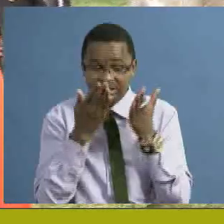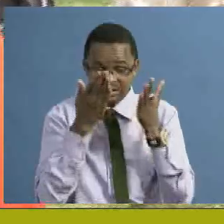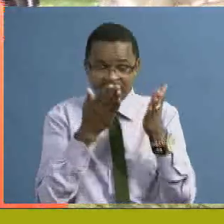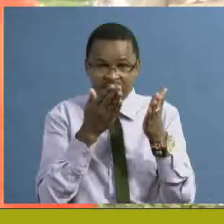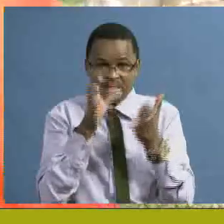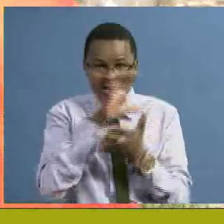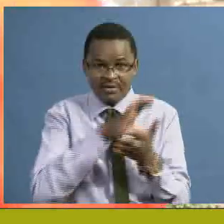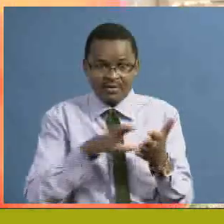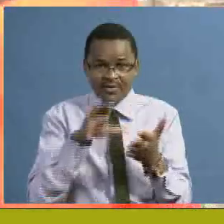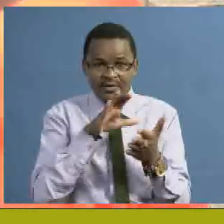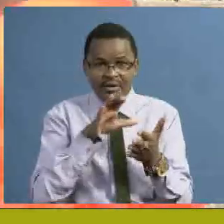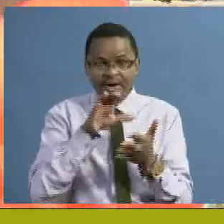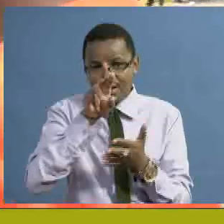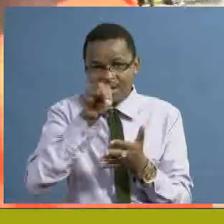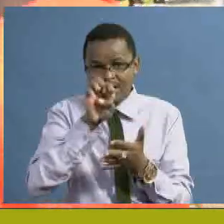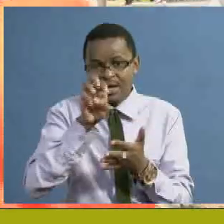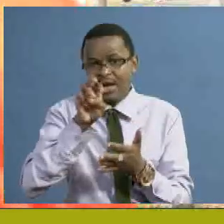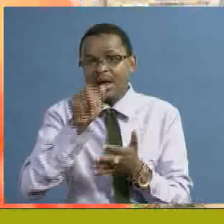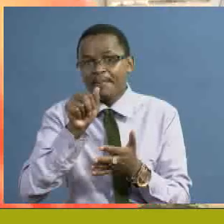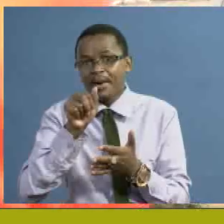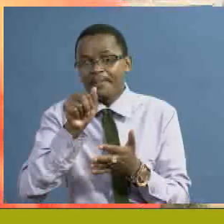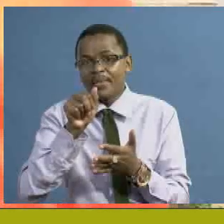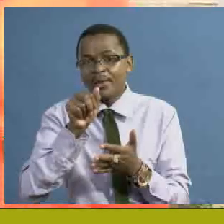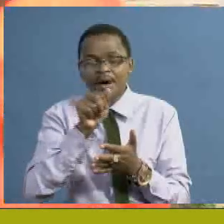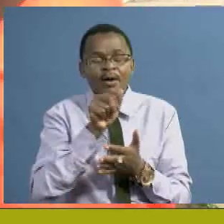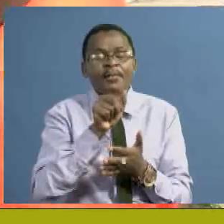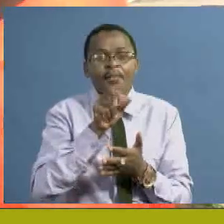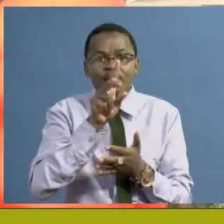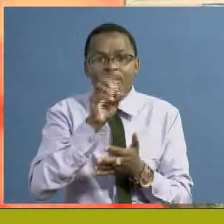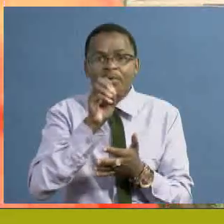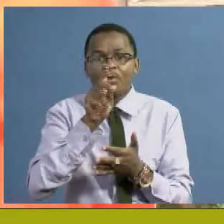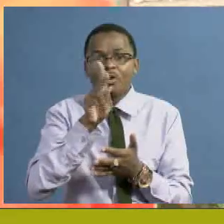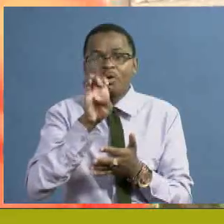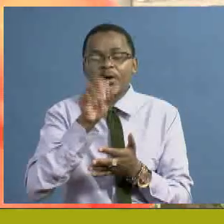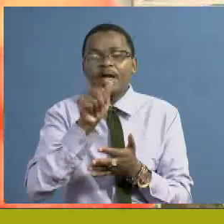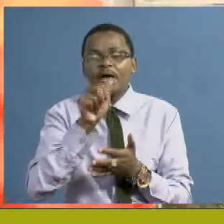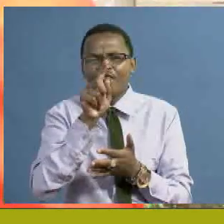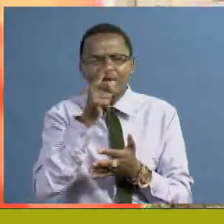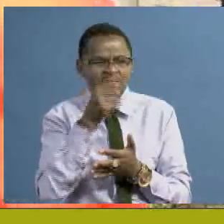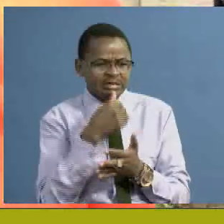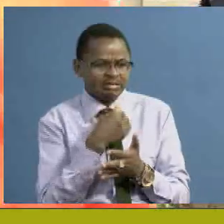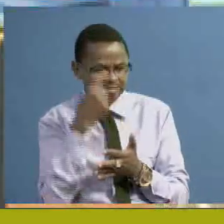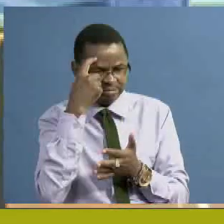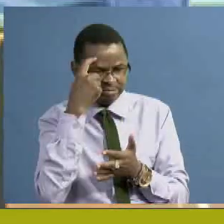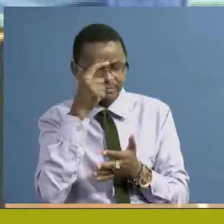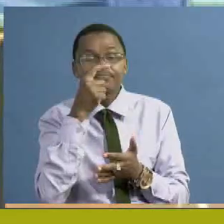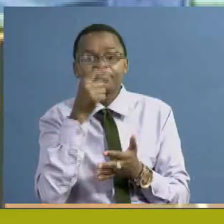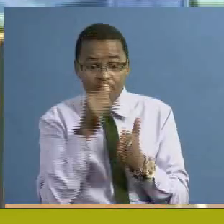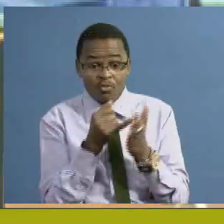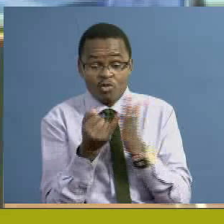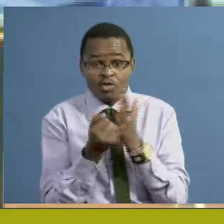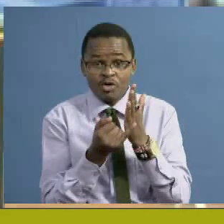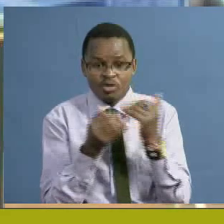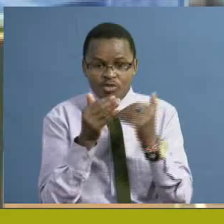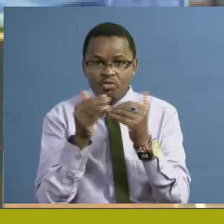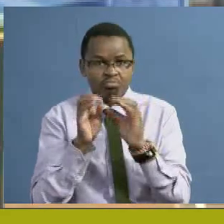ya mazingira nchini almaarufu NEMA, mwanaharakati Ukio Mtata ambaye anajulikana kuwa mstari wa mbele kupinga mradi wa serikali